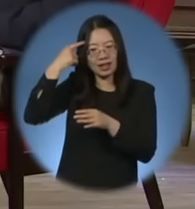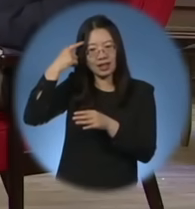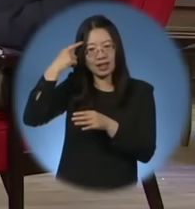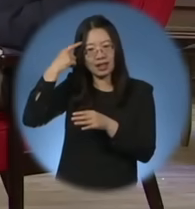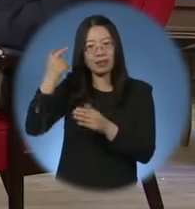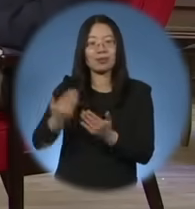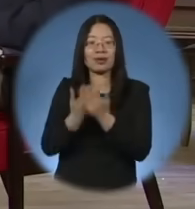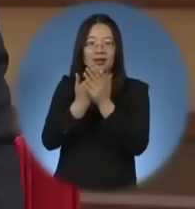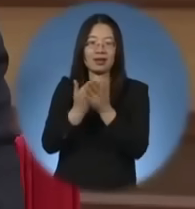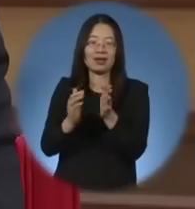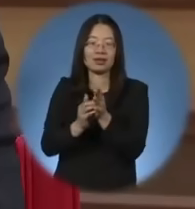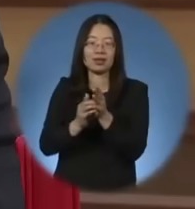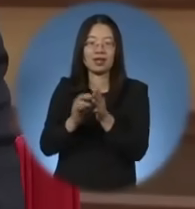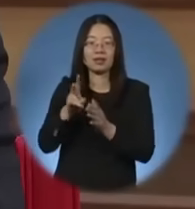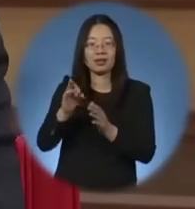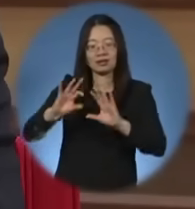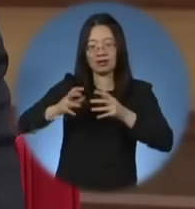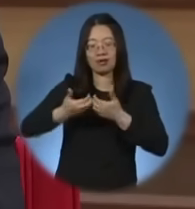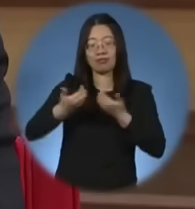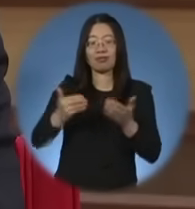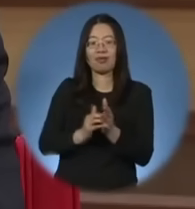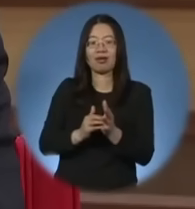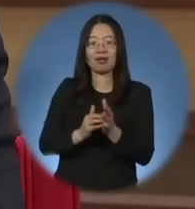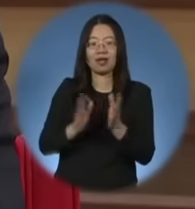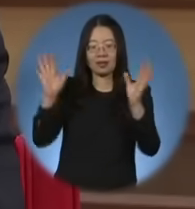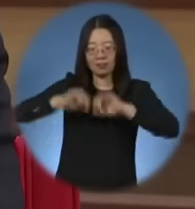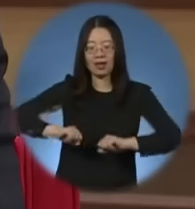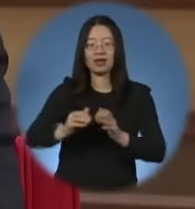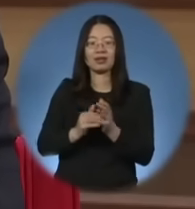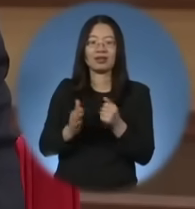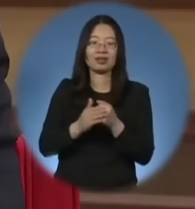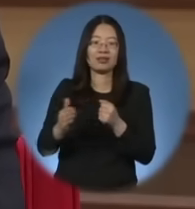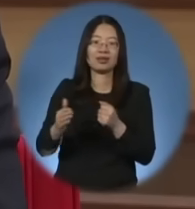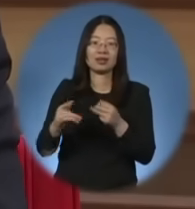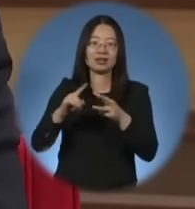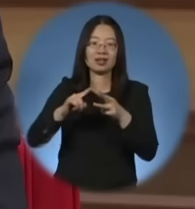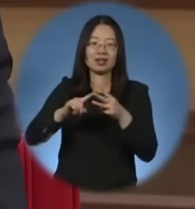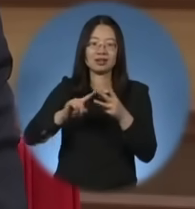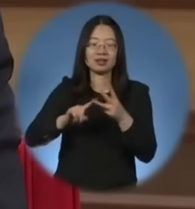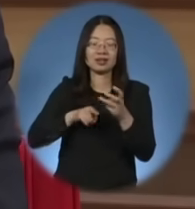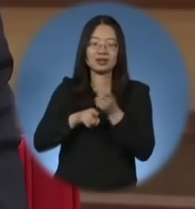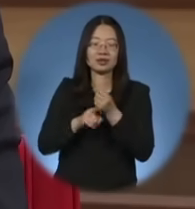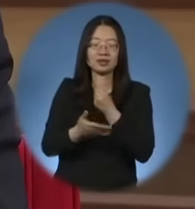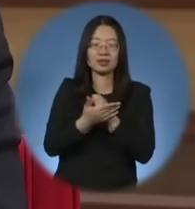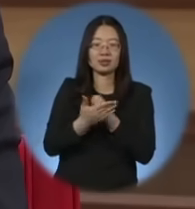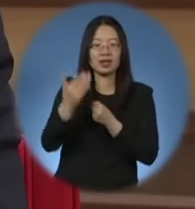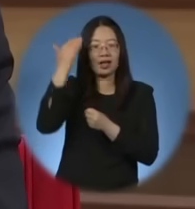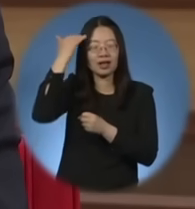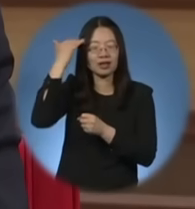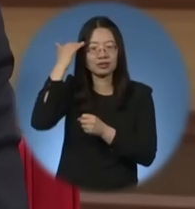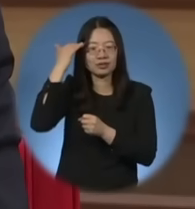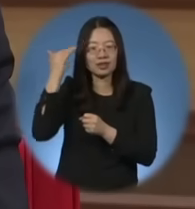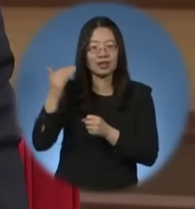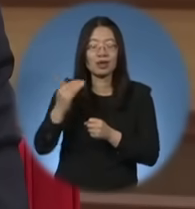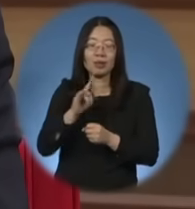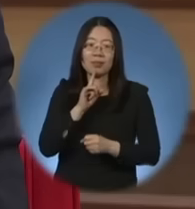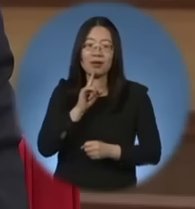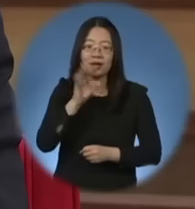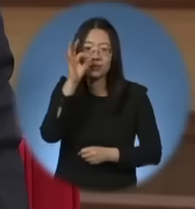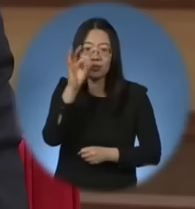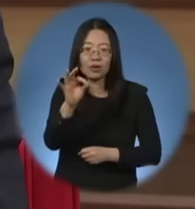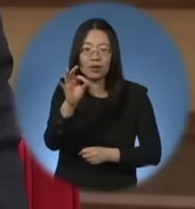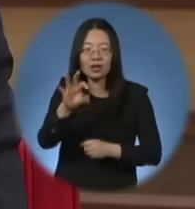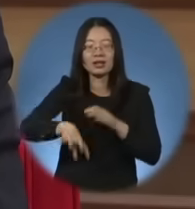발달이 됐고 또 저 명나라가 죽었으니까 이렇게 세 가지 이유로 한국의